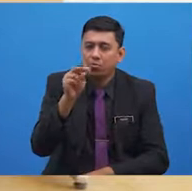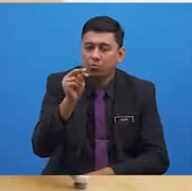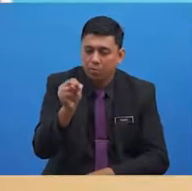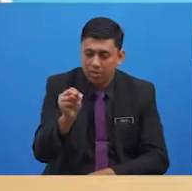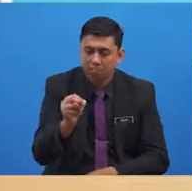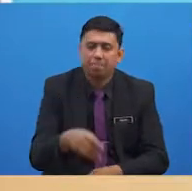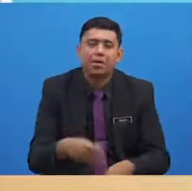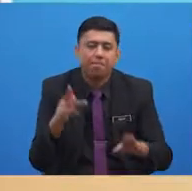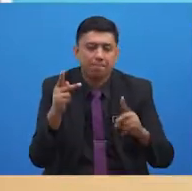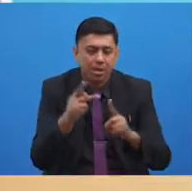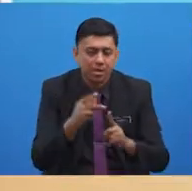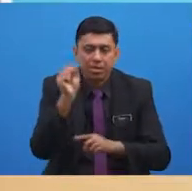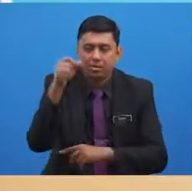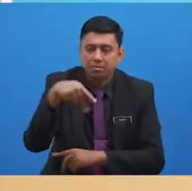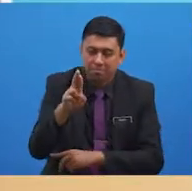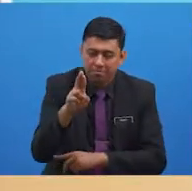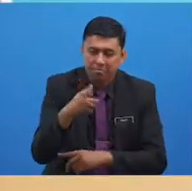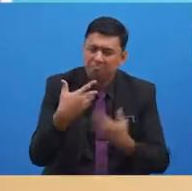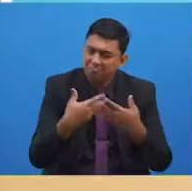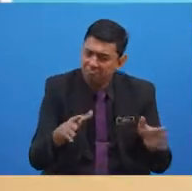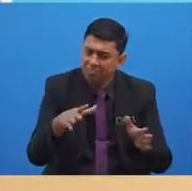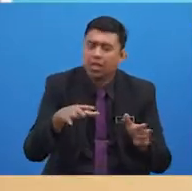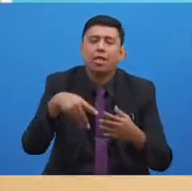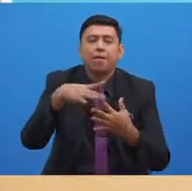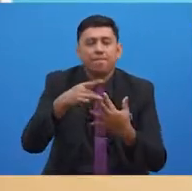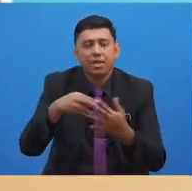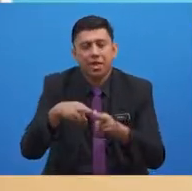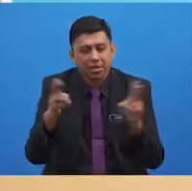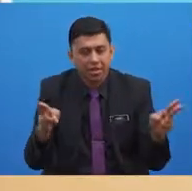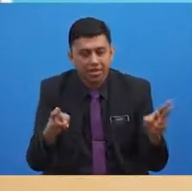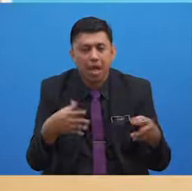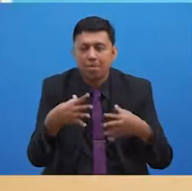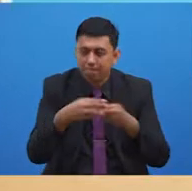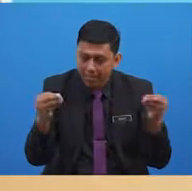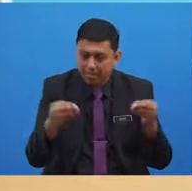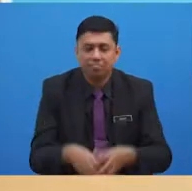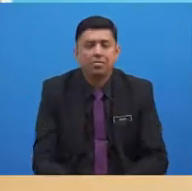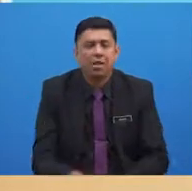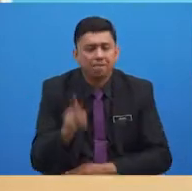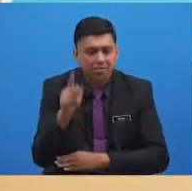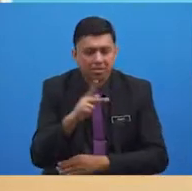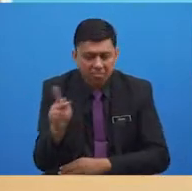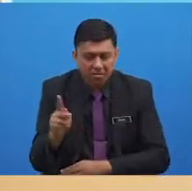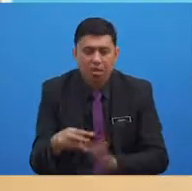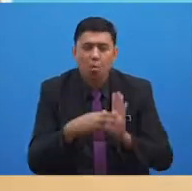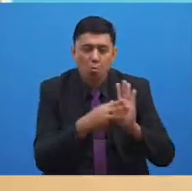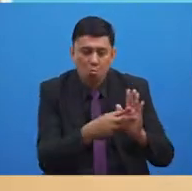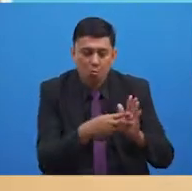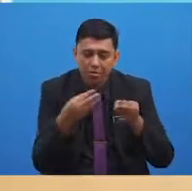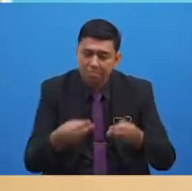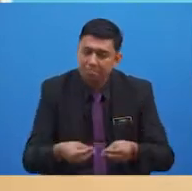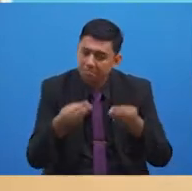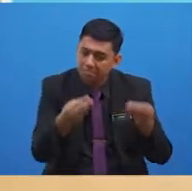SPR. Setelah pilihan raya selesai, SPR perlu memastikan calon